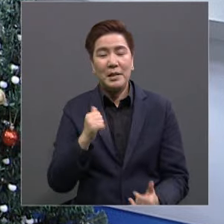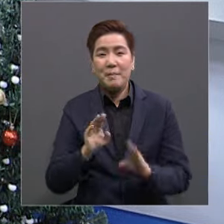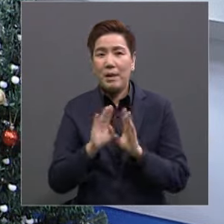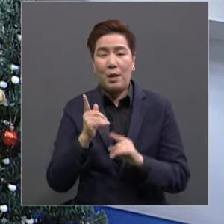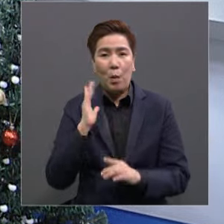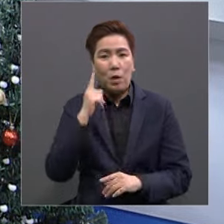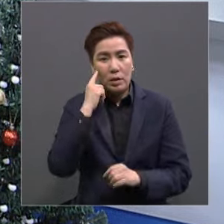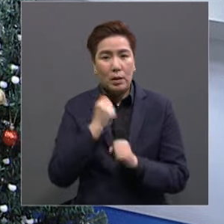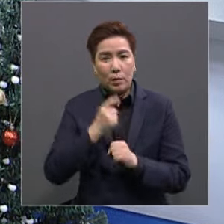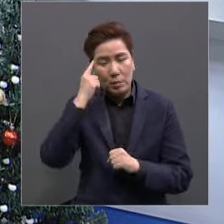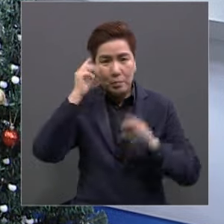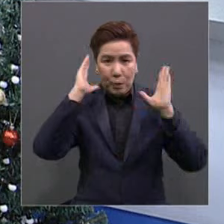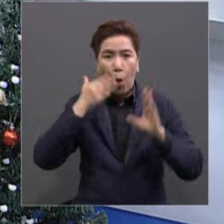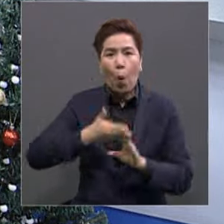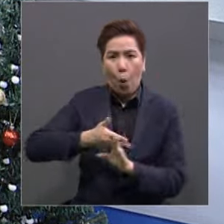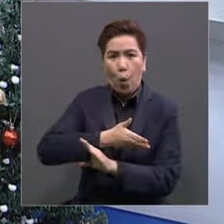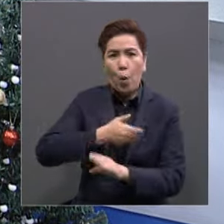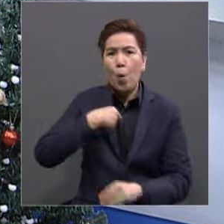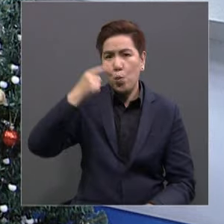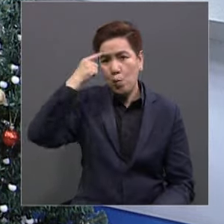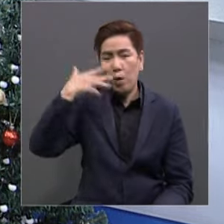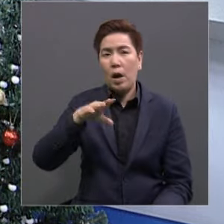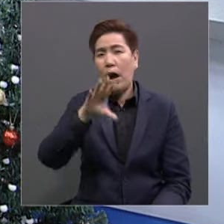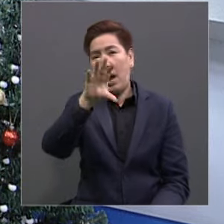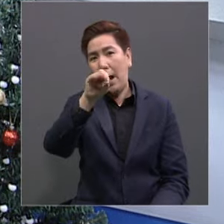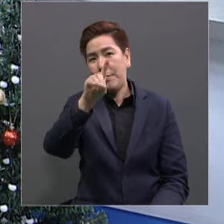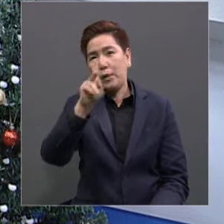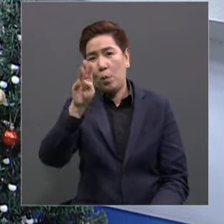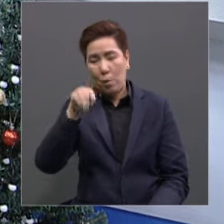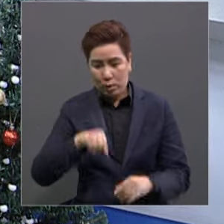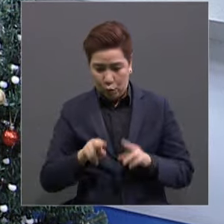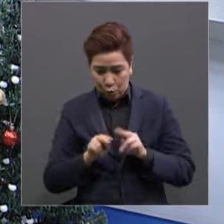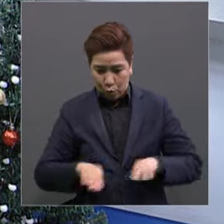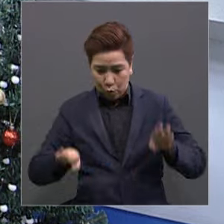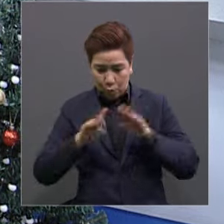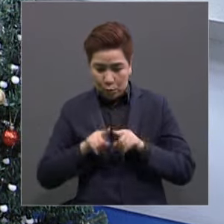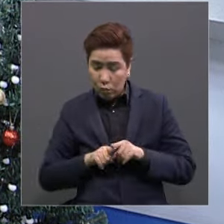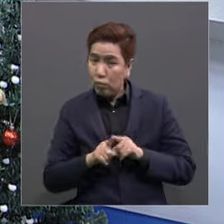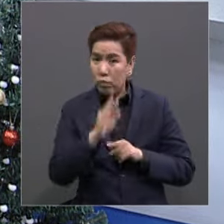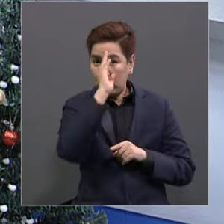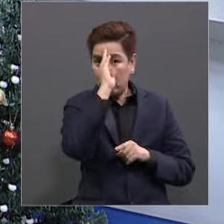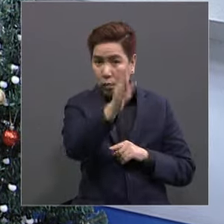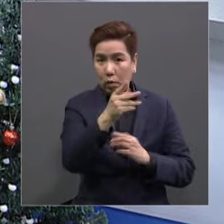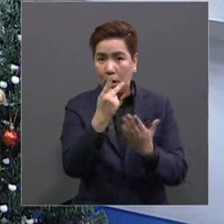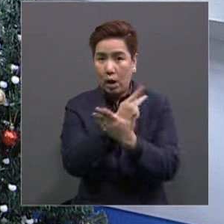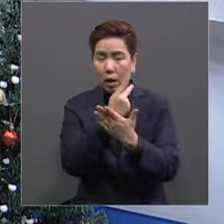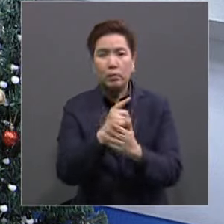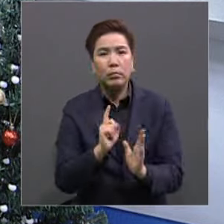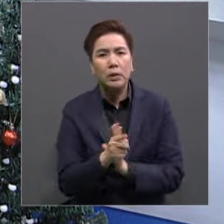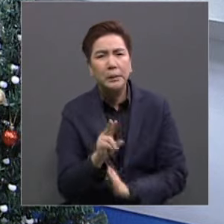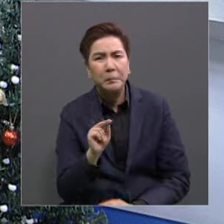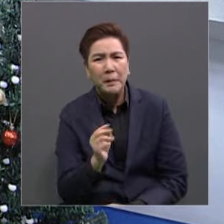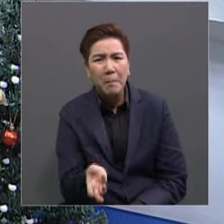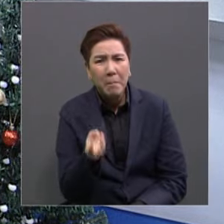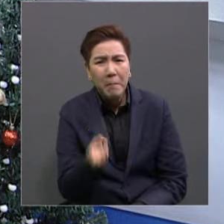แต่คนทราบเพราะว่าประชาสัมพันธ์กันก่อนหน้านี้แล้ว51กิโลข้ามจากนครปฐมไปกาญจนบุรีใช้เวลาเพียงแค่30นาทีเ